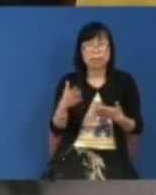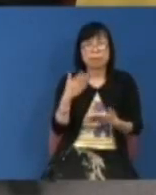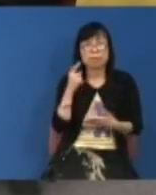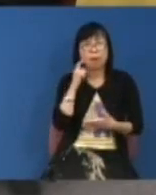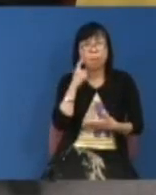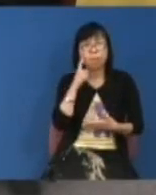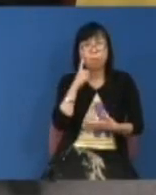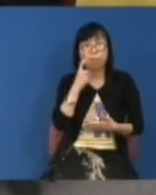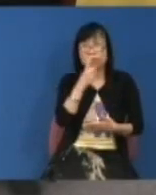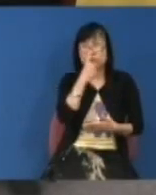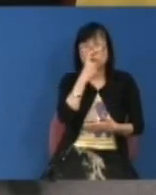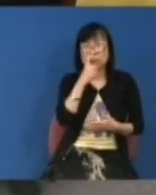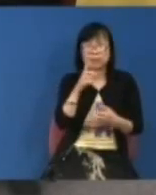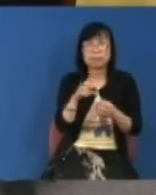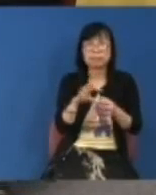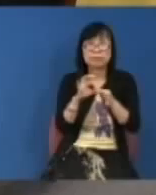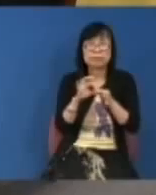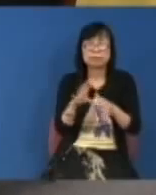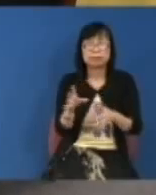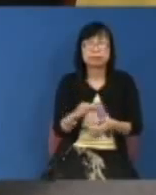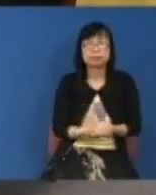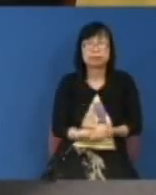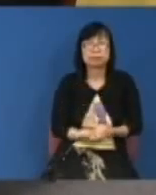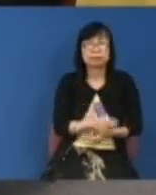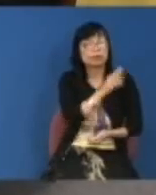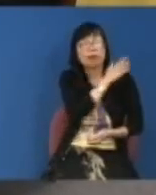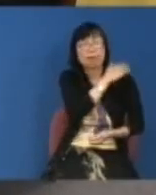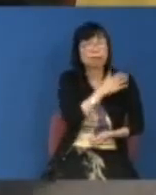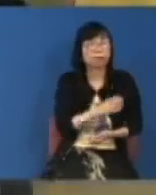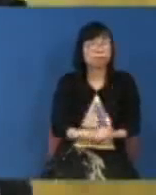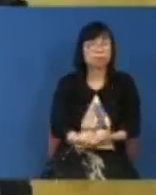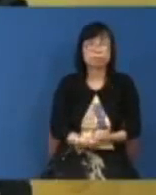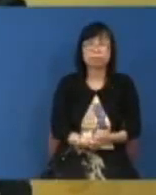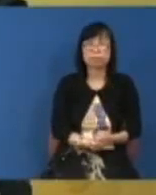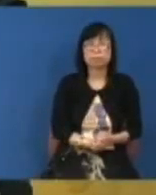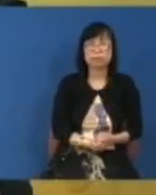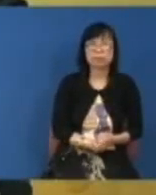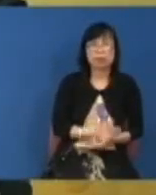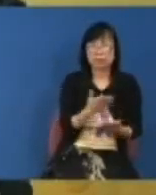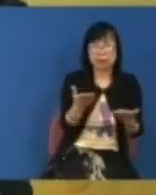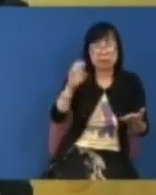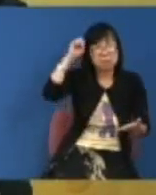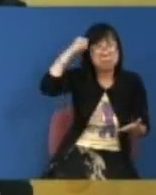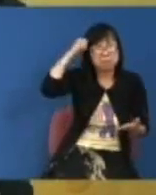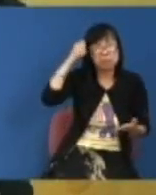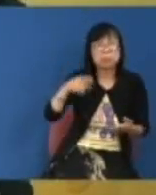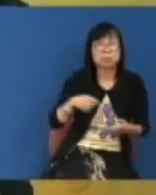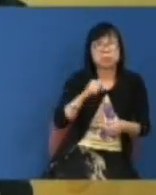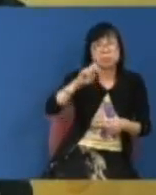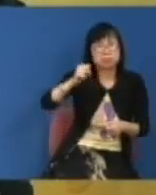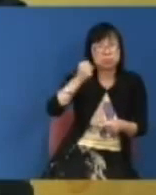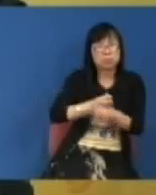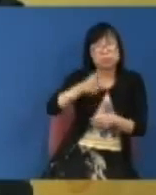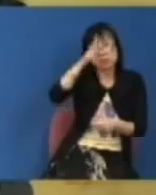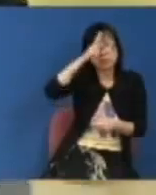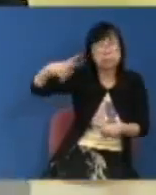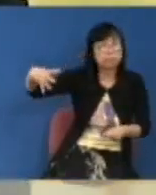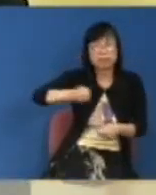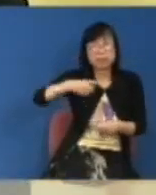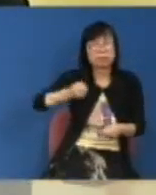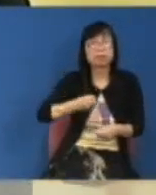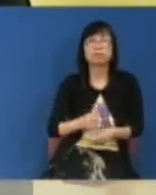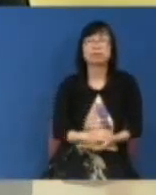能唐英年 KO 依單嘢啊，我唔知啊，依樣嘢係啦。雖然大家估佢一定係特首噶啦。 啊，即係我所以其實呢個真係問題。第二